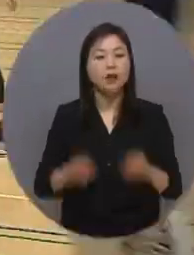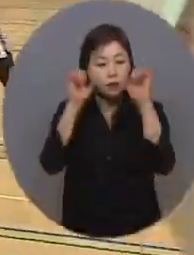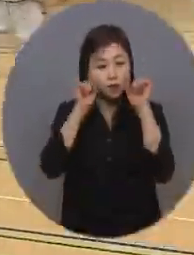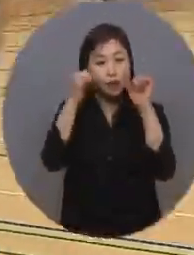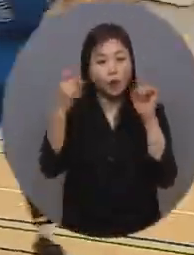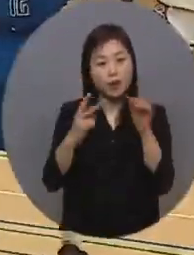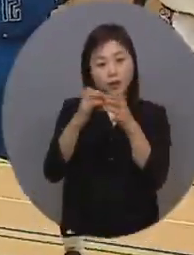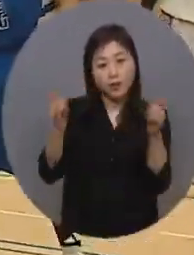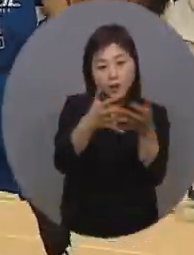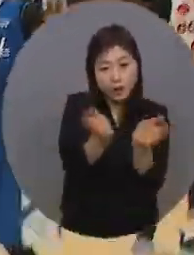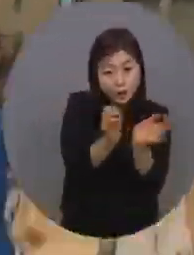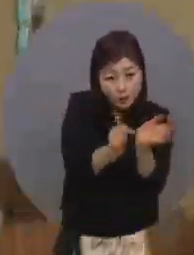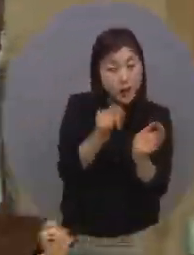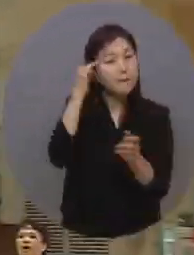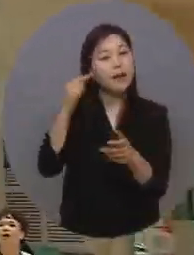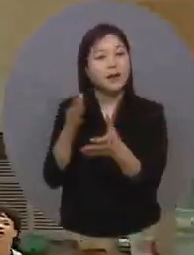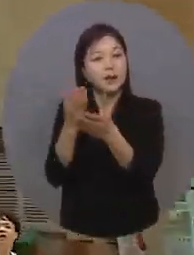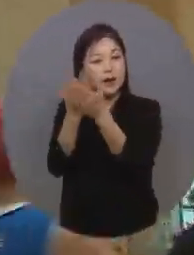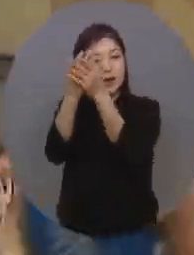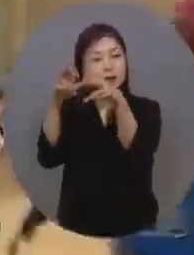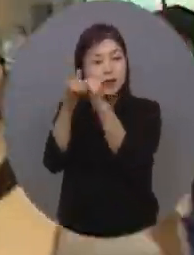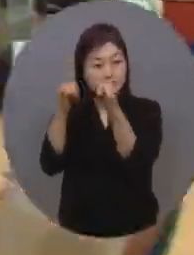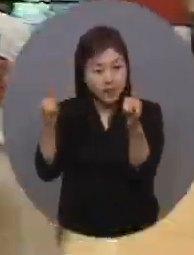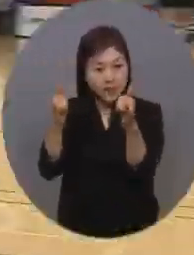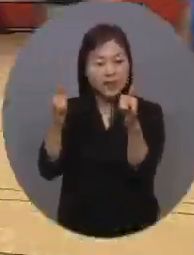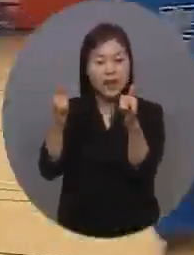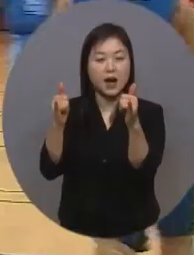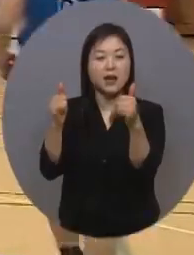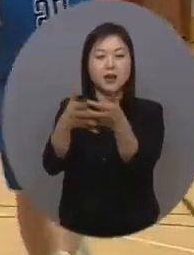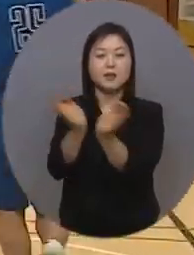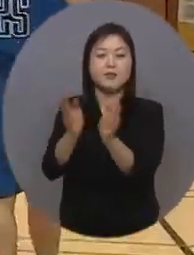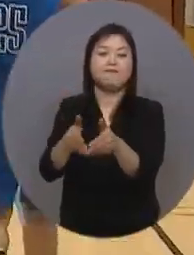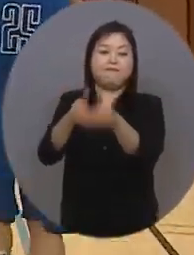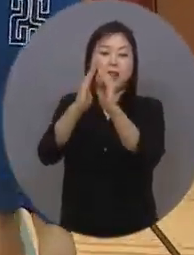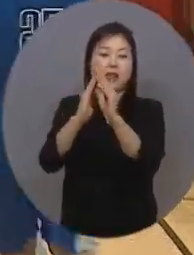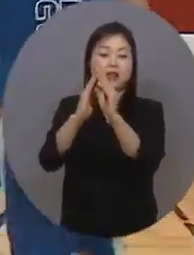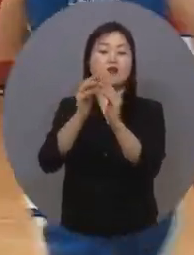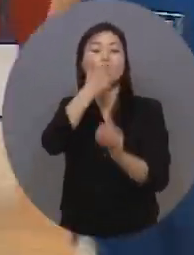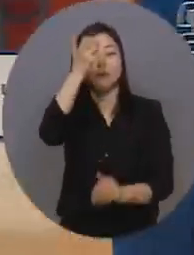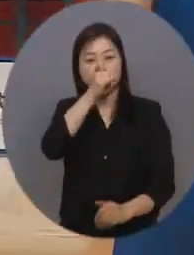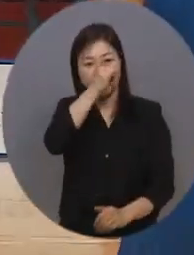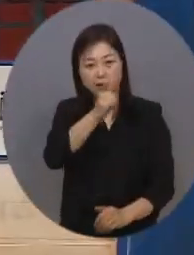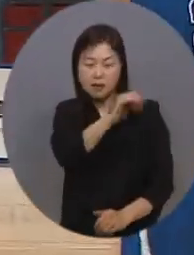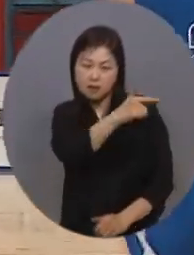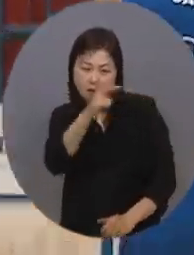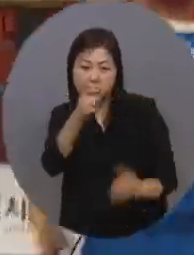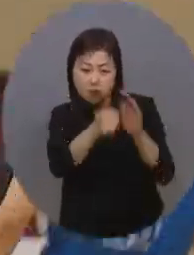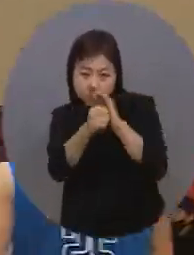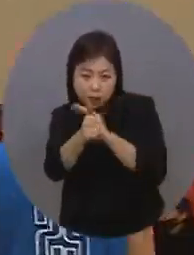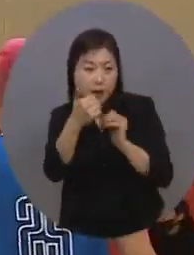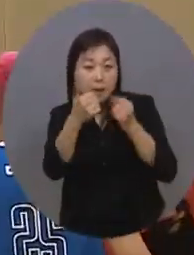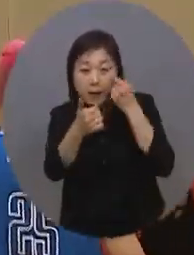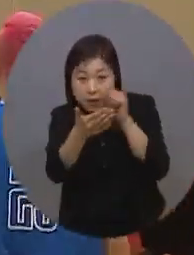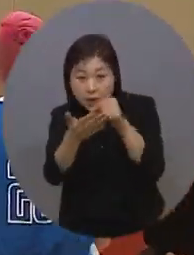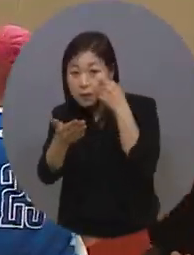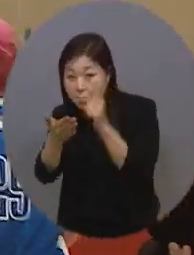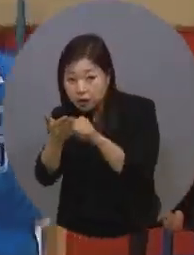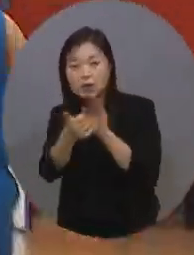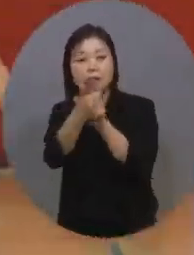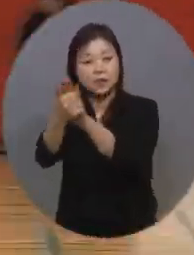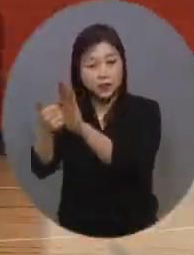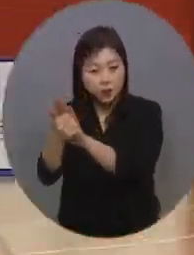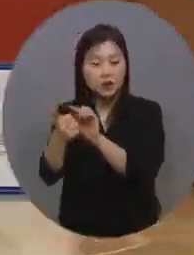사람들은 발달장애인 구단 창단이라는 꿈을 갖고 있습니다. 다양한 선수들을 발굴하고 이들을 위한 지원